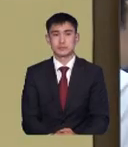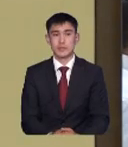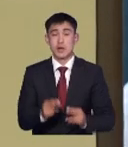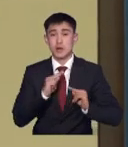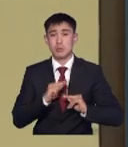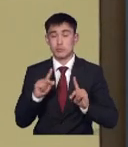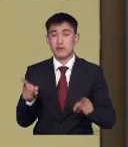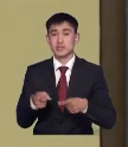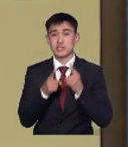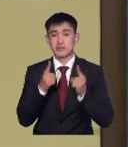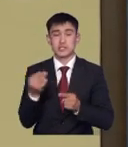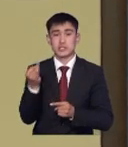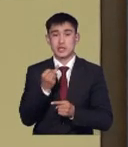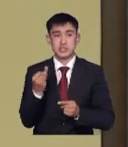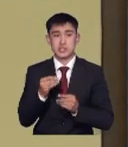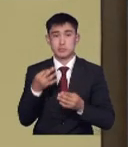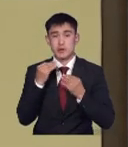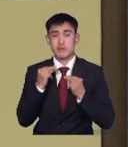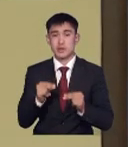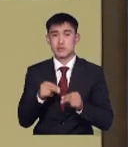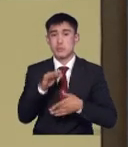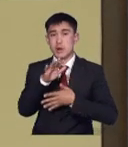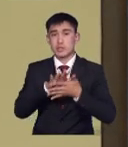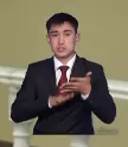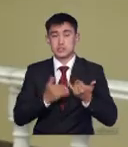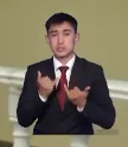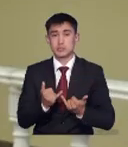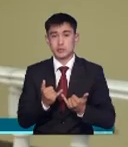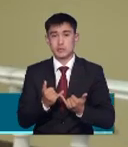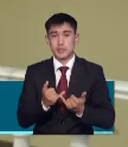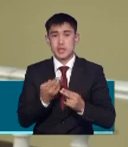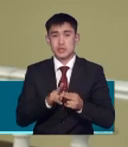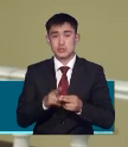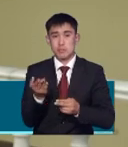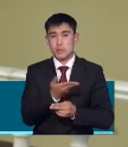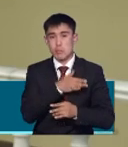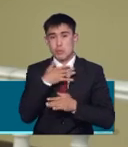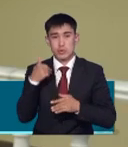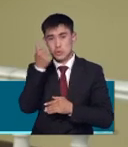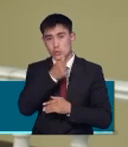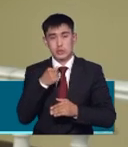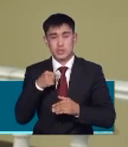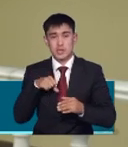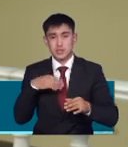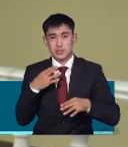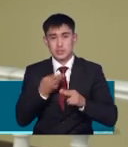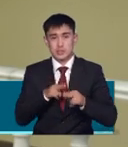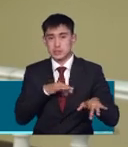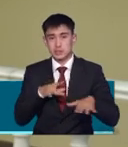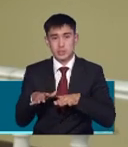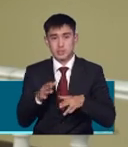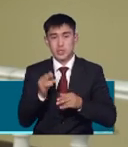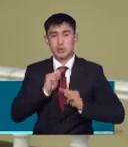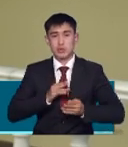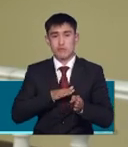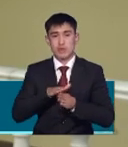Работы по восстановлению исторической справедливости продолжаются до сих пор. Несмотря на то, что мы многие годы занимаемся данной деятельностью,